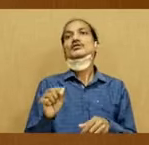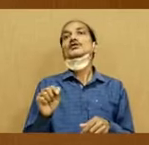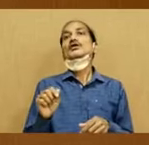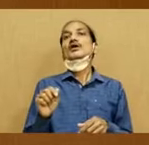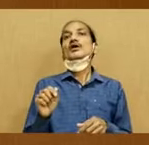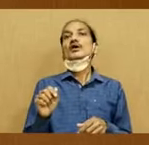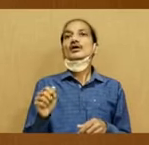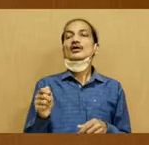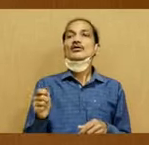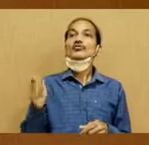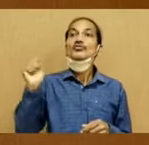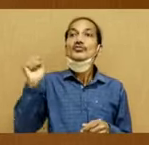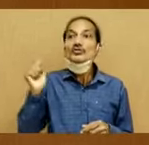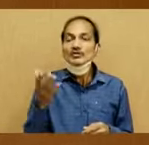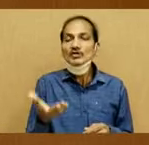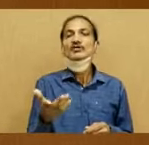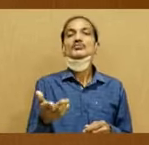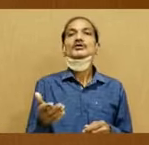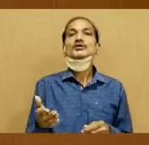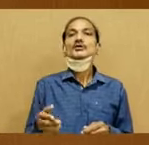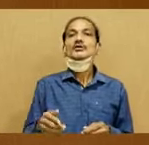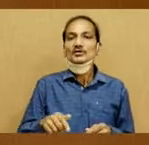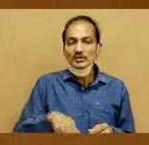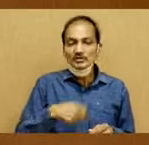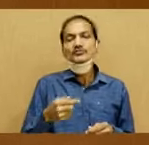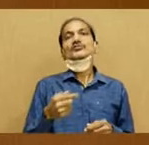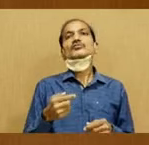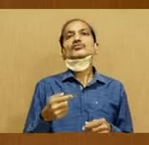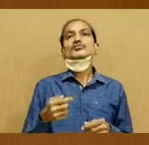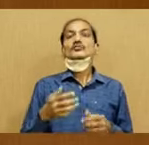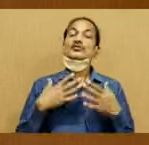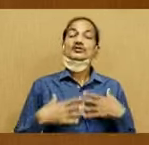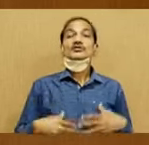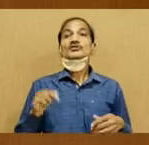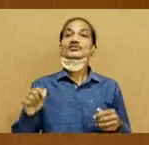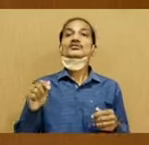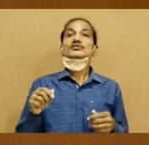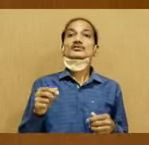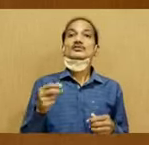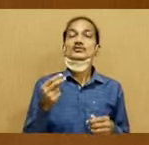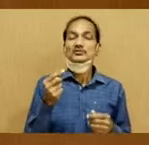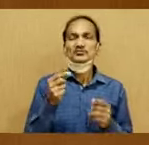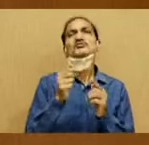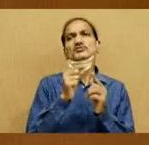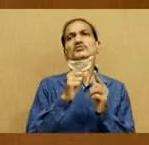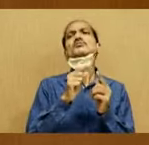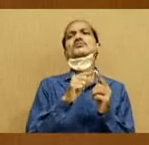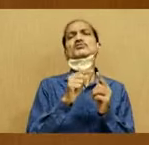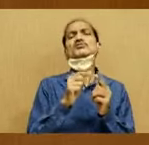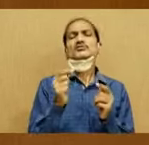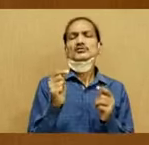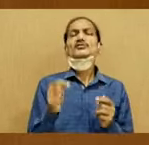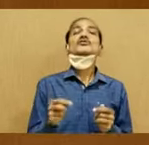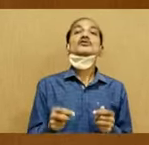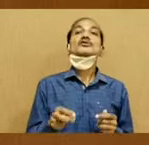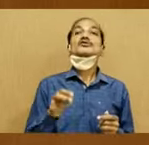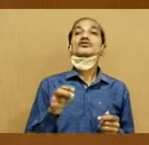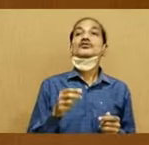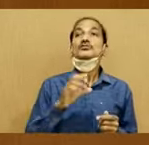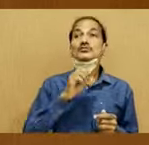ପାରିବା। ଗୋଟେ ଉଦାହରଣ ଦେଉଛି, 20 ଜଣେ ପିଲା ଘରେ ରହିଲା, ସବୁ